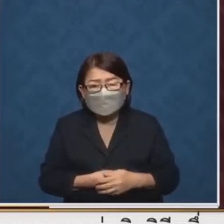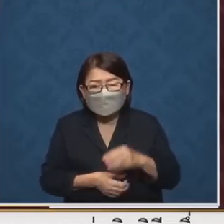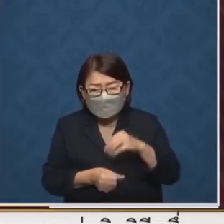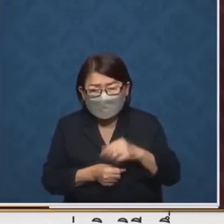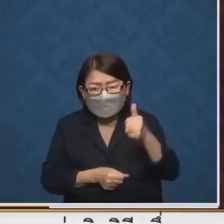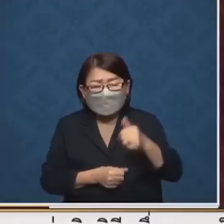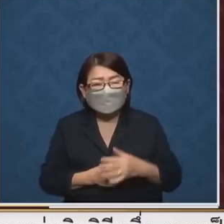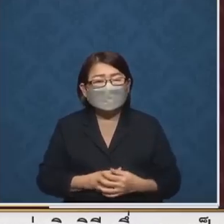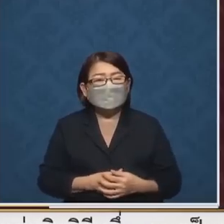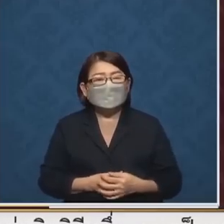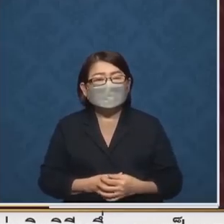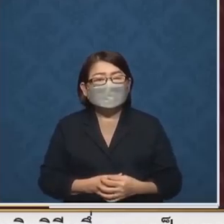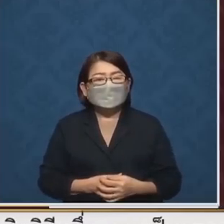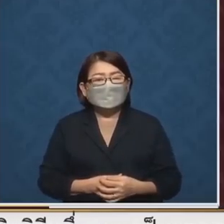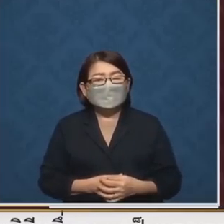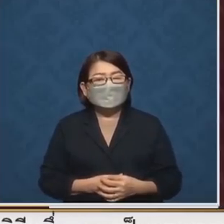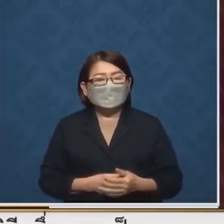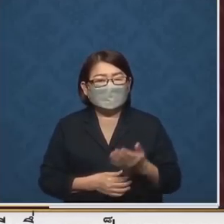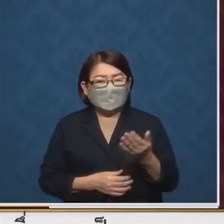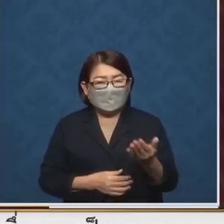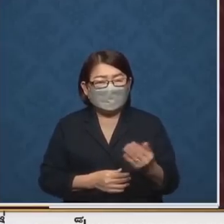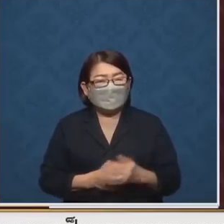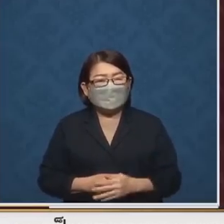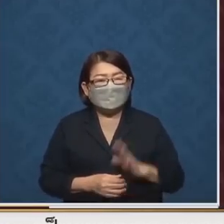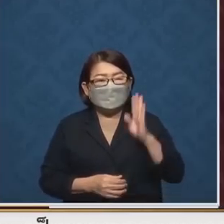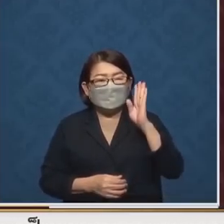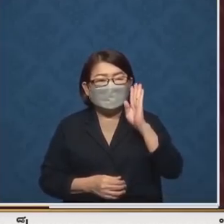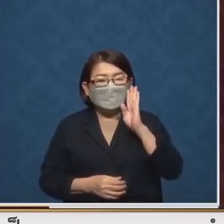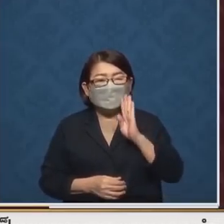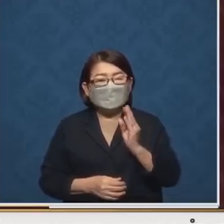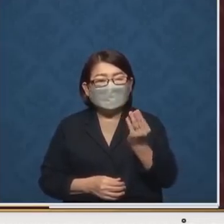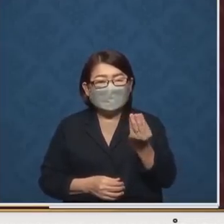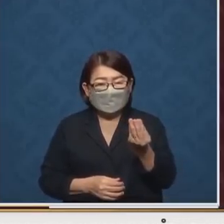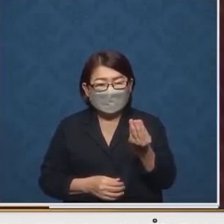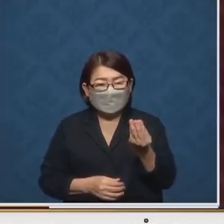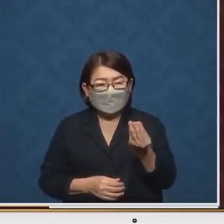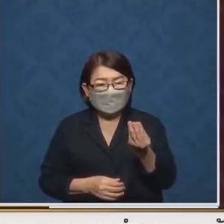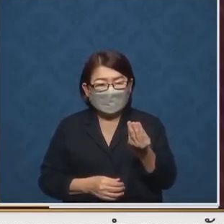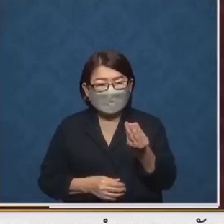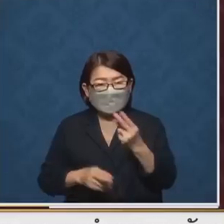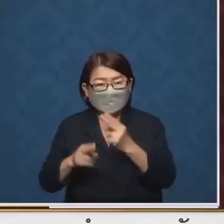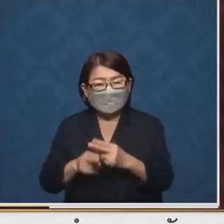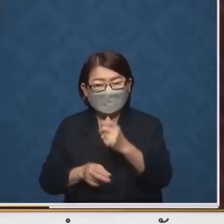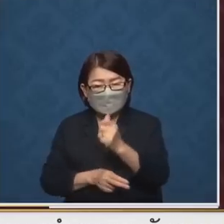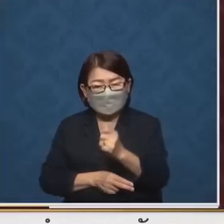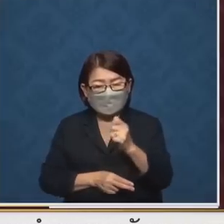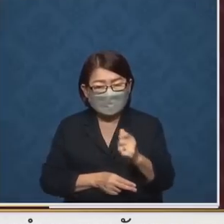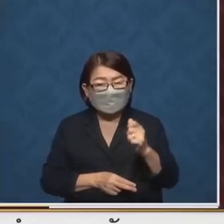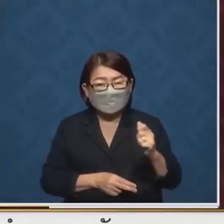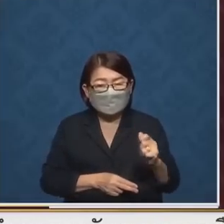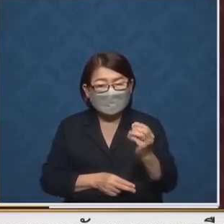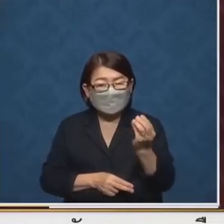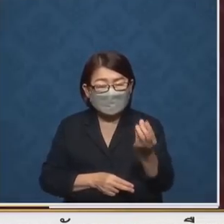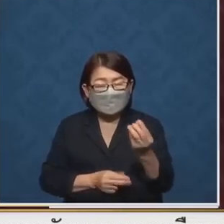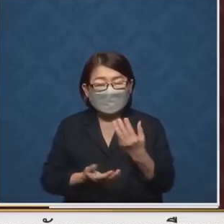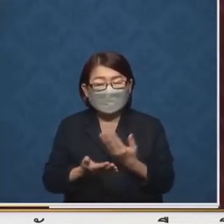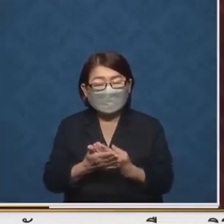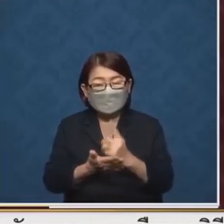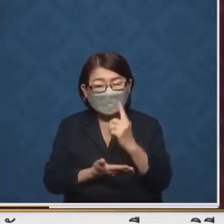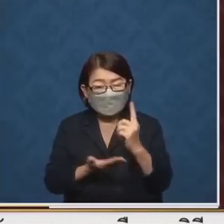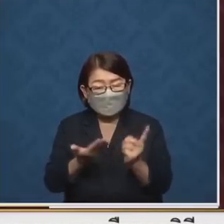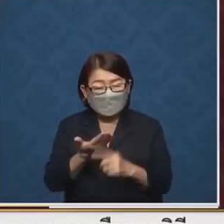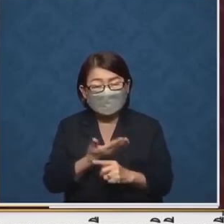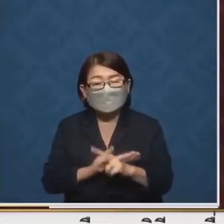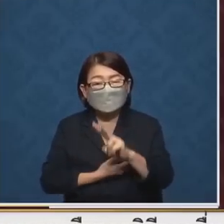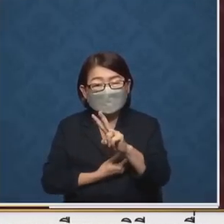แตอไปครับรำยายขนาด AAA draft 2 บาท ถึ 3 บาท ตอทกล.ท่าน